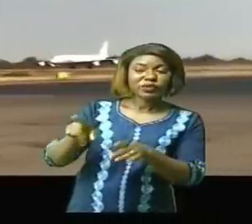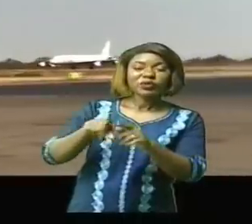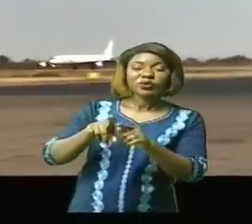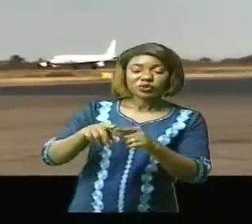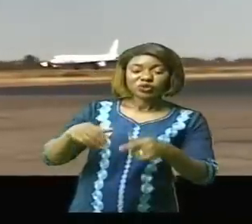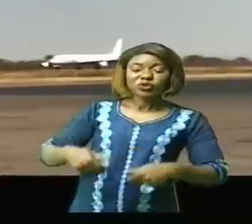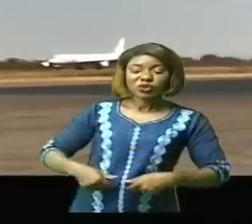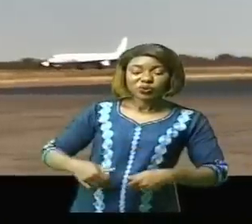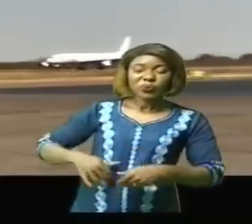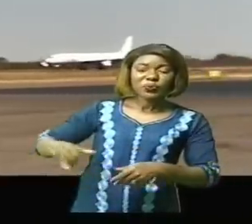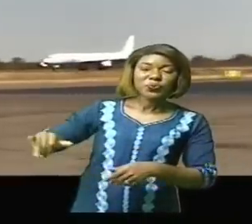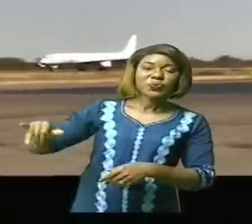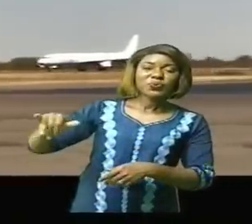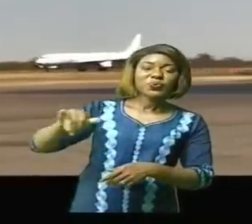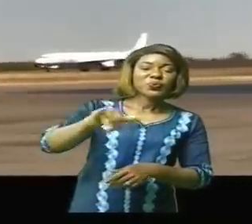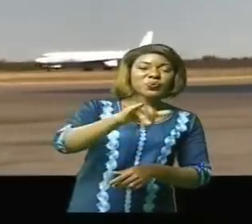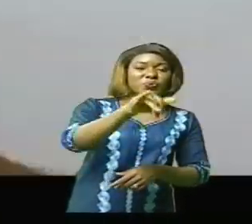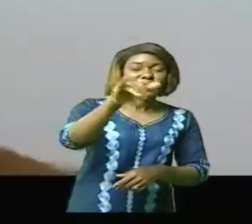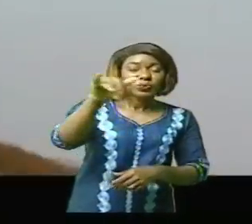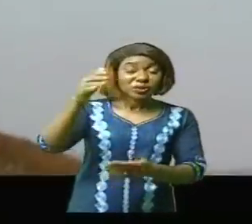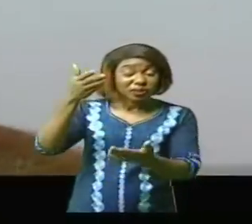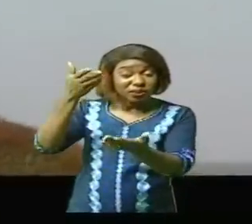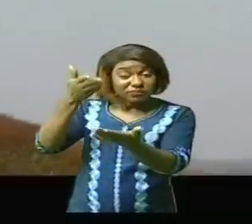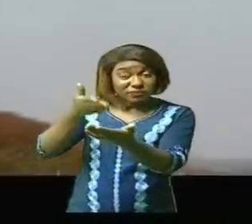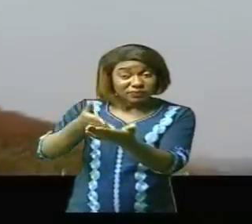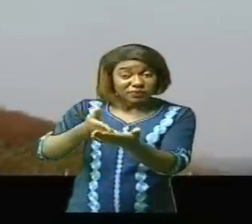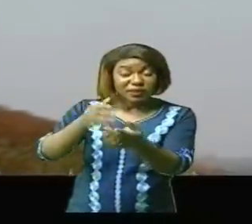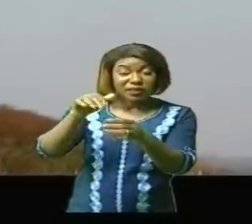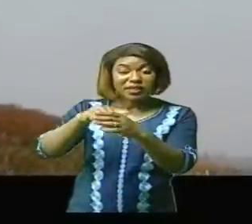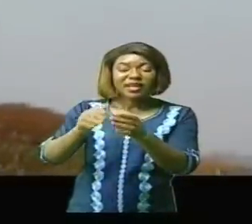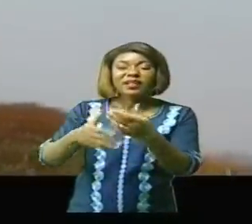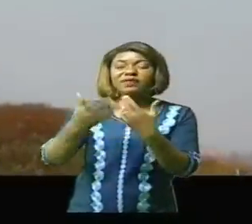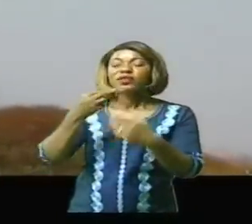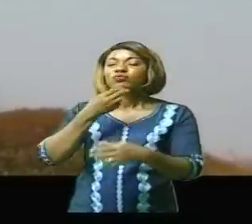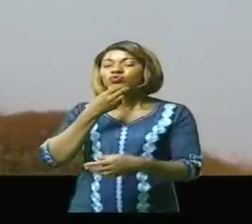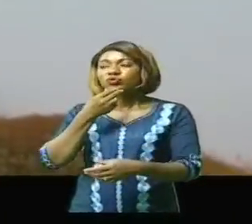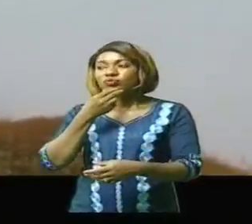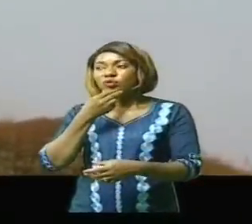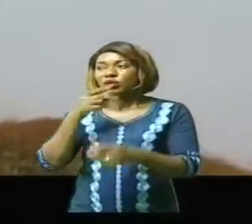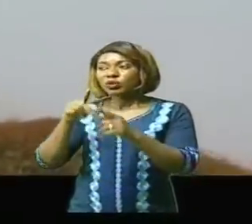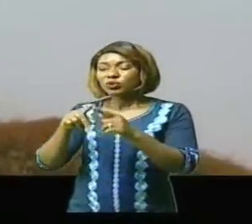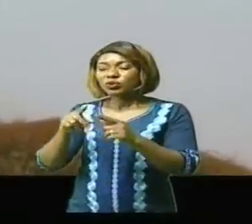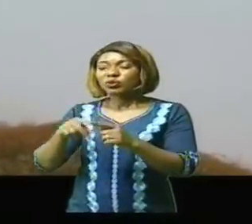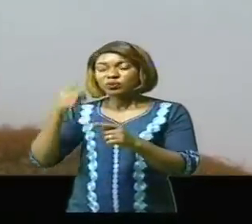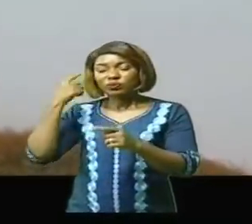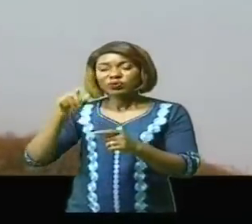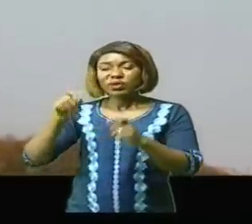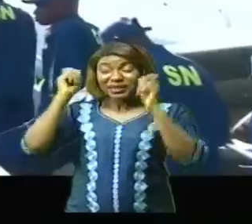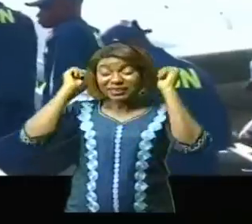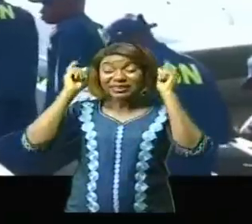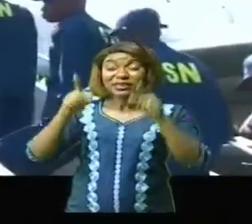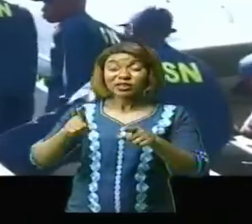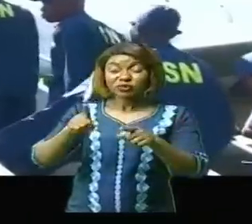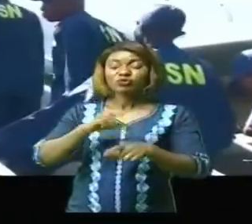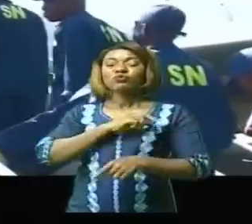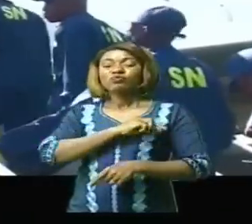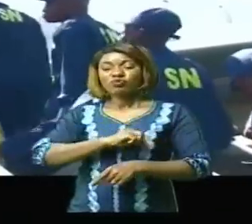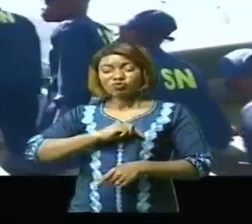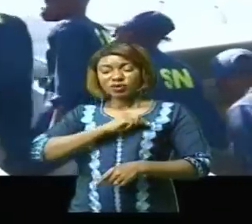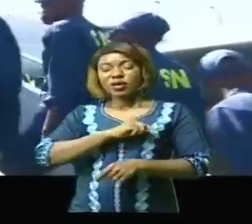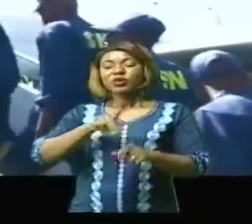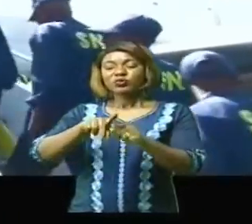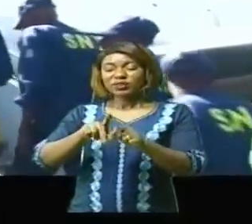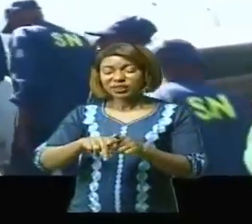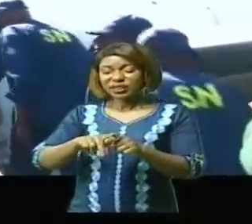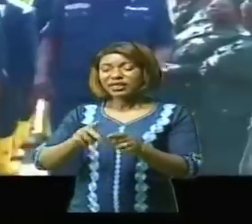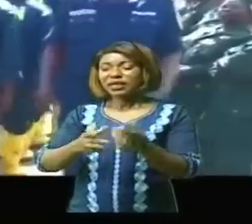sont envolés pour Kanyama Kasese via la ville de Mbujimayi pour leur éducation à la citoyenneté afin d'être utiles